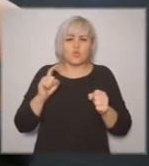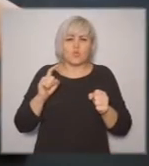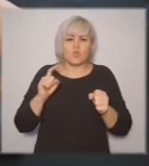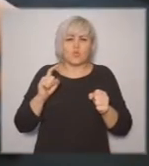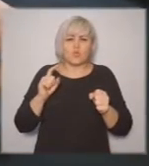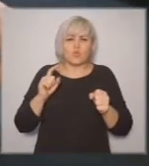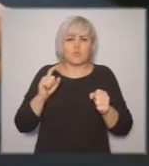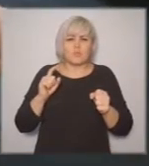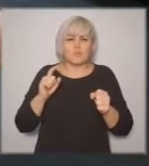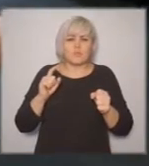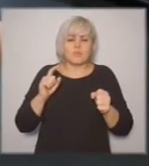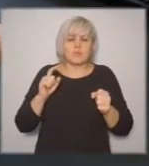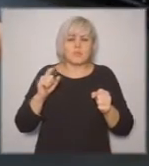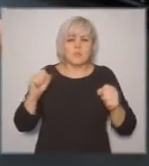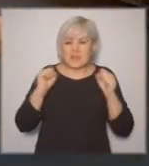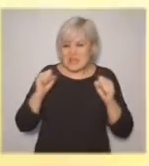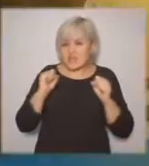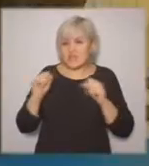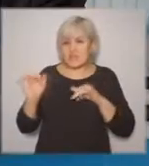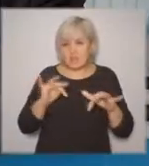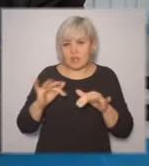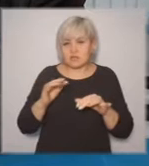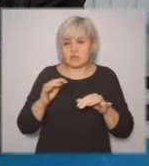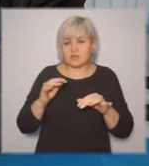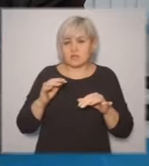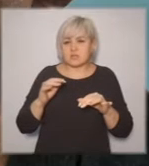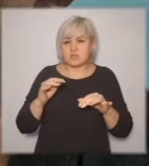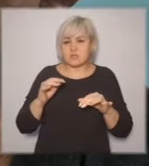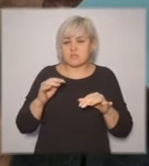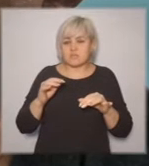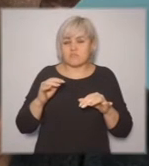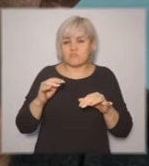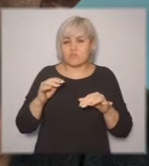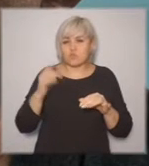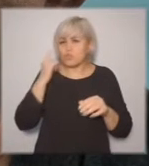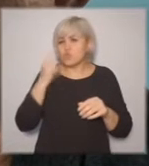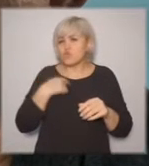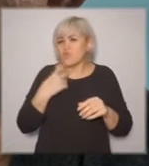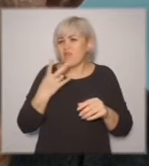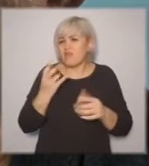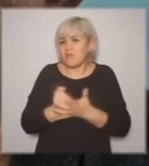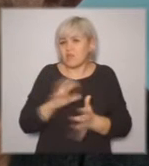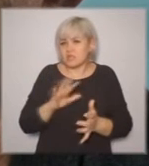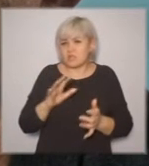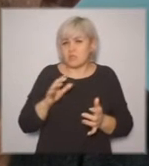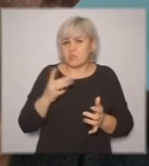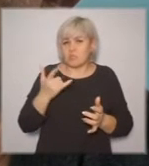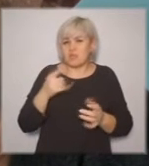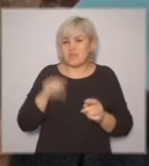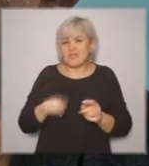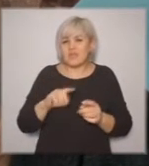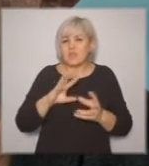жестко высветила те черты характера, которые были. И возможно, что на